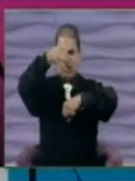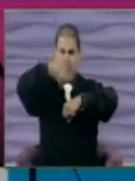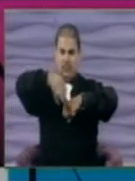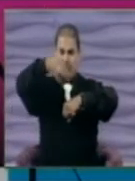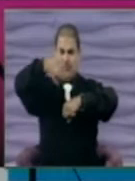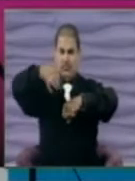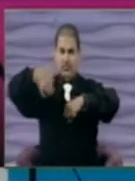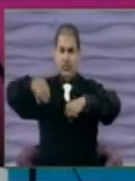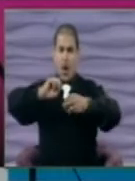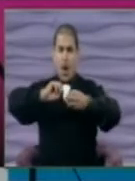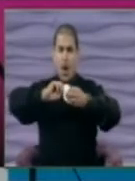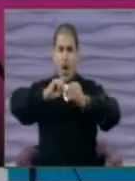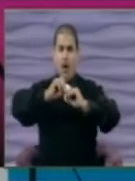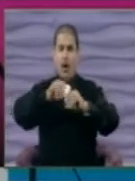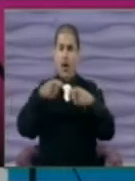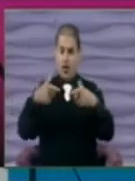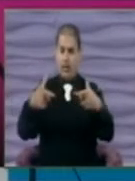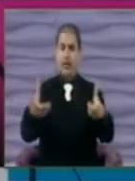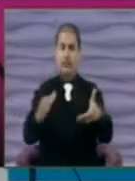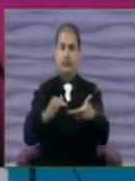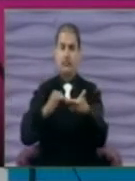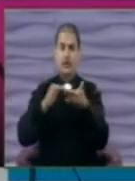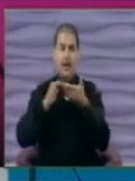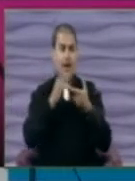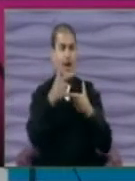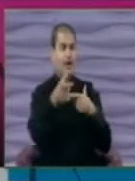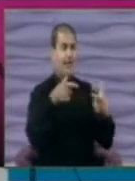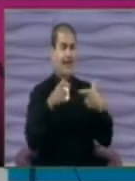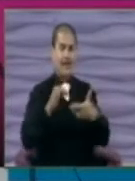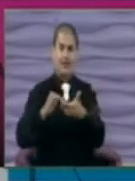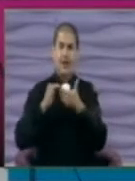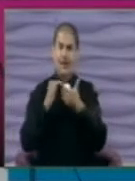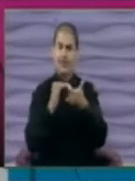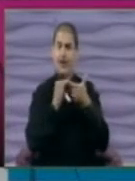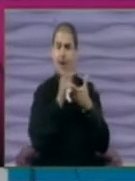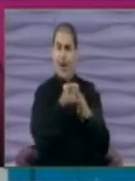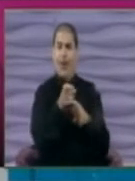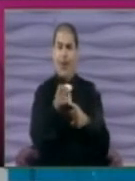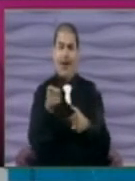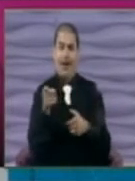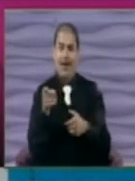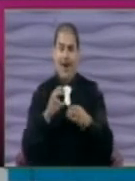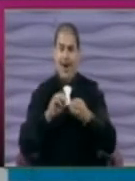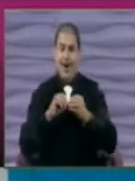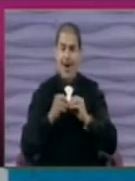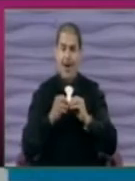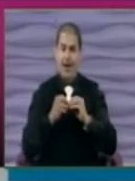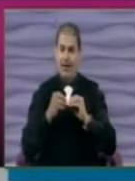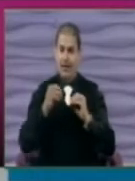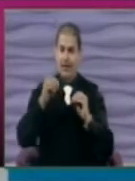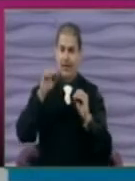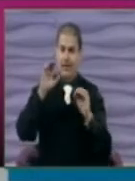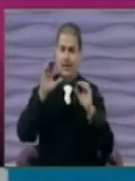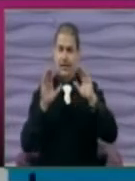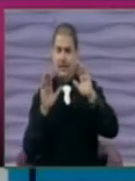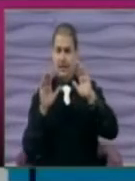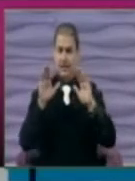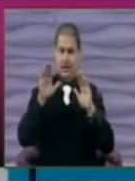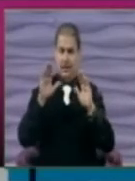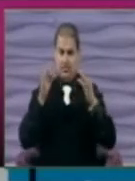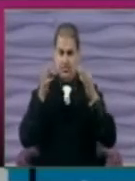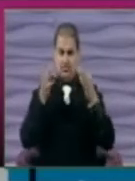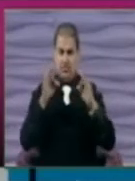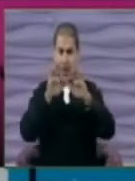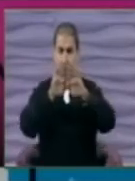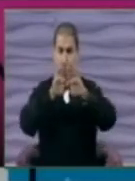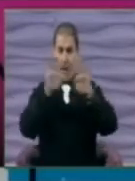على 90% من الصورة. بعديها بتيجي على معالجة الصورة، معالجة دعم الألوان، الكروب إذا احتجنا، إذا كانت في الصورة ميلان، كيف نخلي مصدر قوة بالصورة